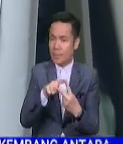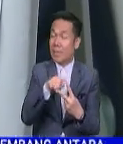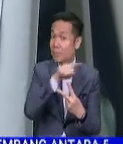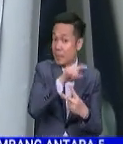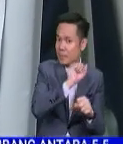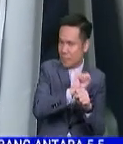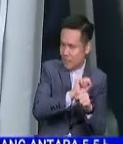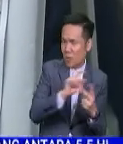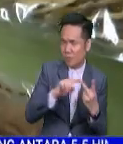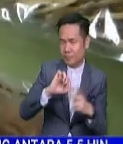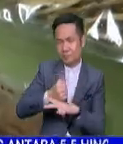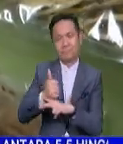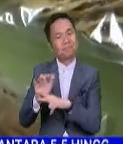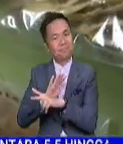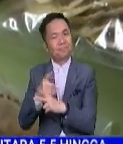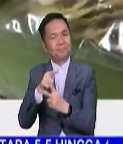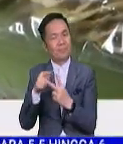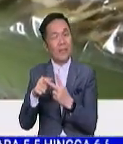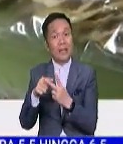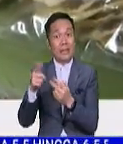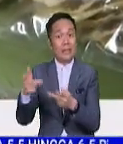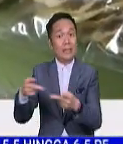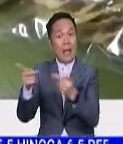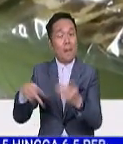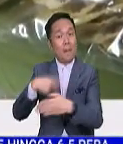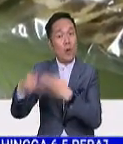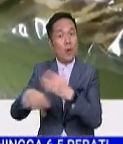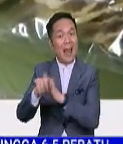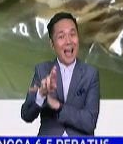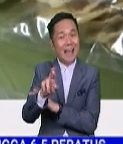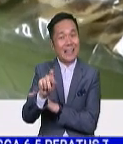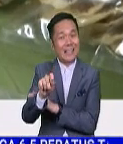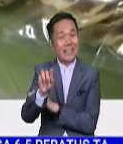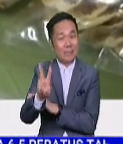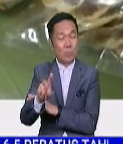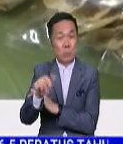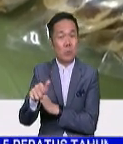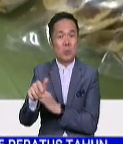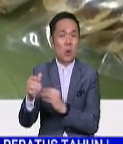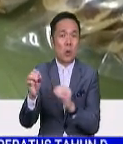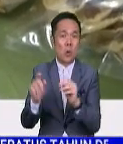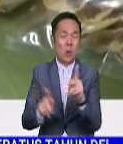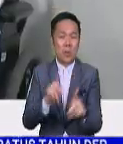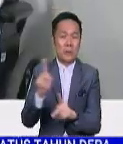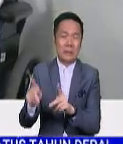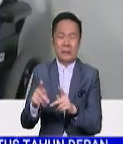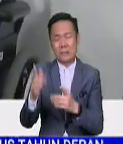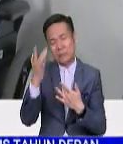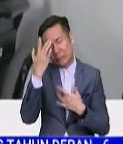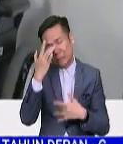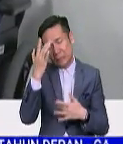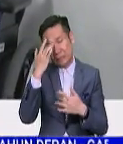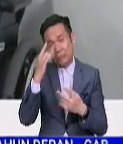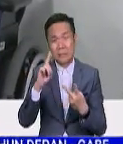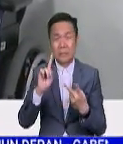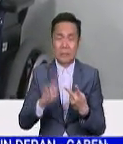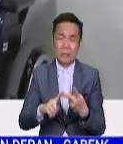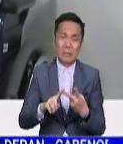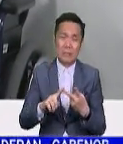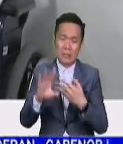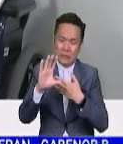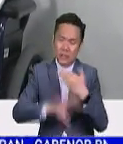programar tidak beliau ini bagi membantu pencarian yang cedera atau menghadapi penyakit melalui proses